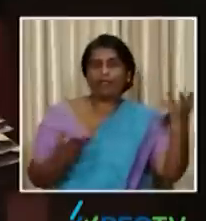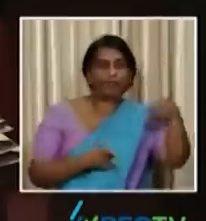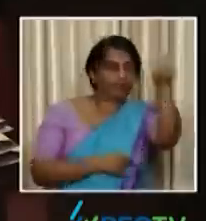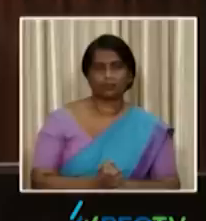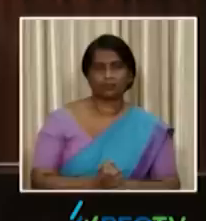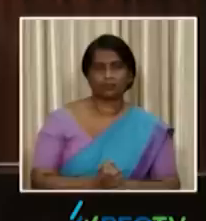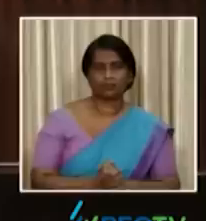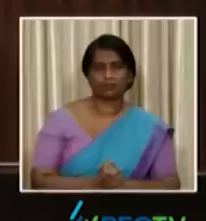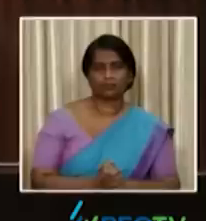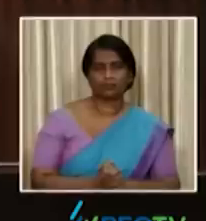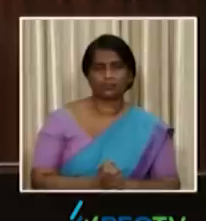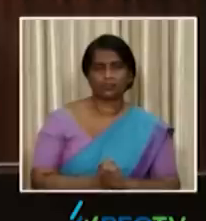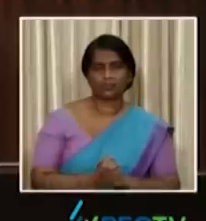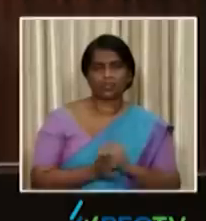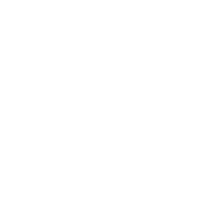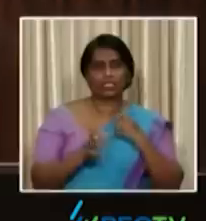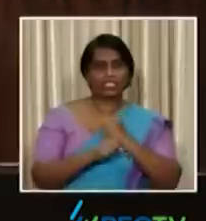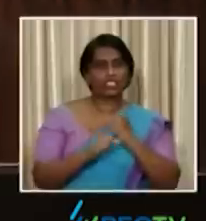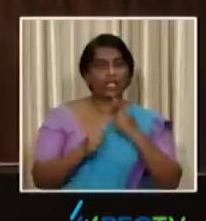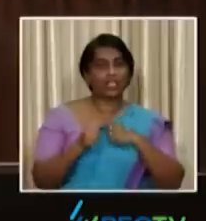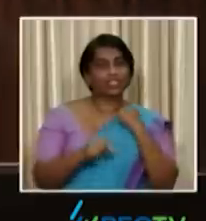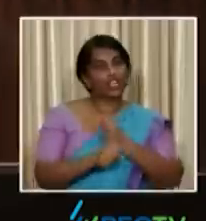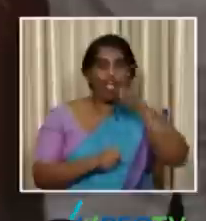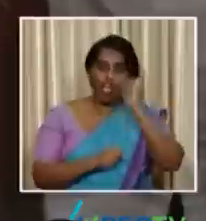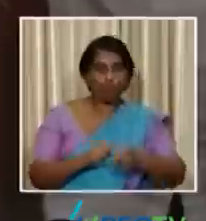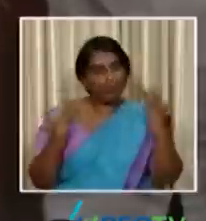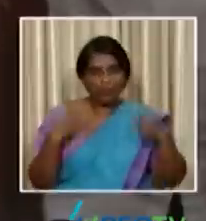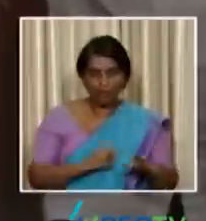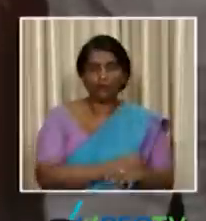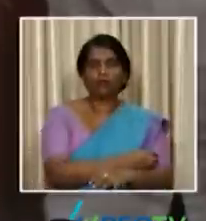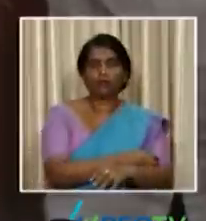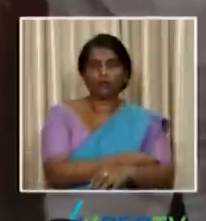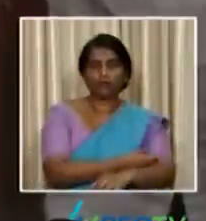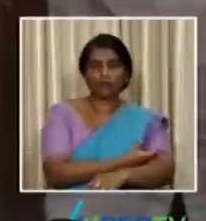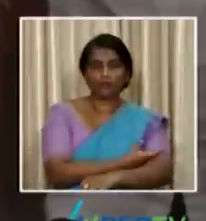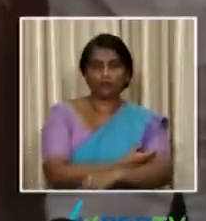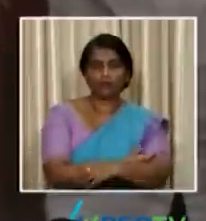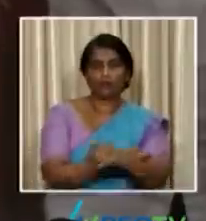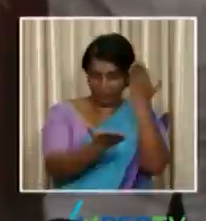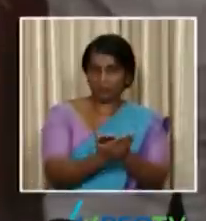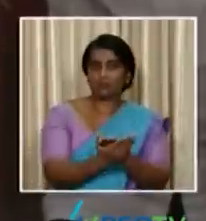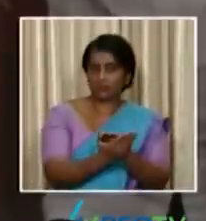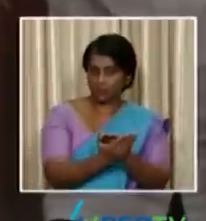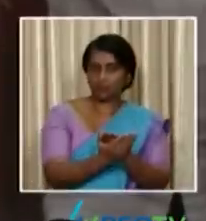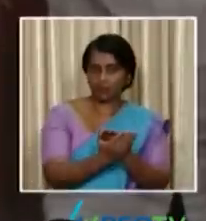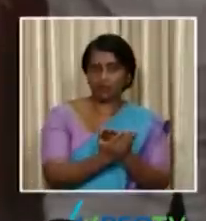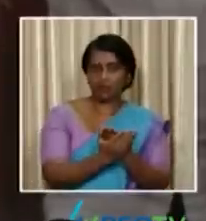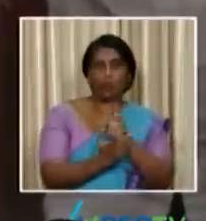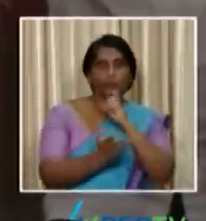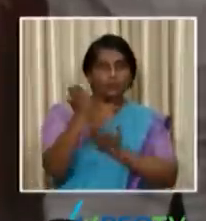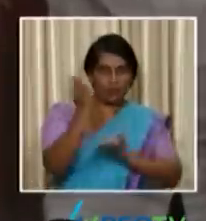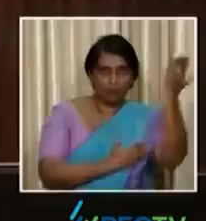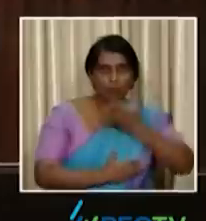මේක තේරෙන්නේ නීතිවතුමා අනුමත අනුමත කරලා තියෙන්නේ එහෙනම් දැන් මේක මේ පාර්ලිමේන්තුවට දැන් සභාගත කරනවනේ මේක එතකොට අපිට උසාවිය යන්න පුළුවන්